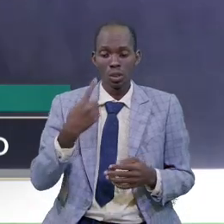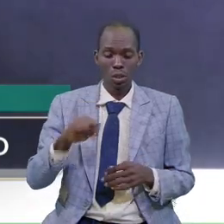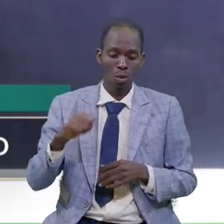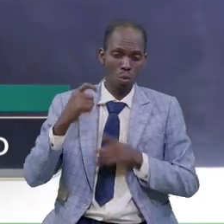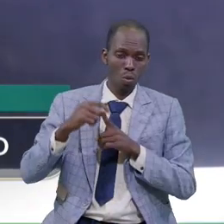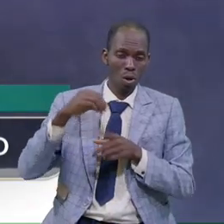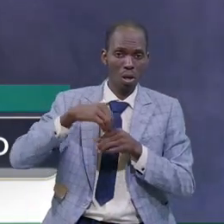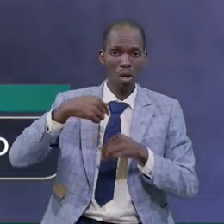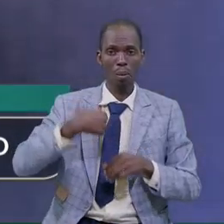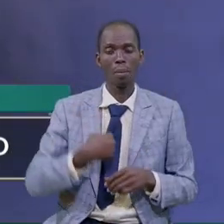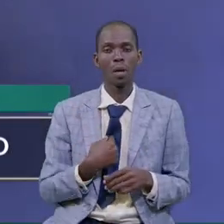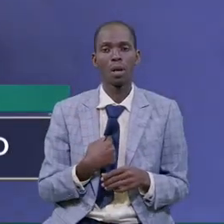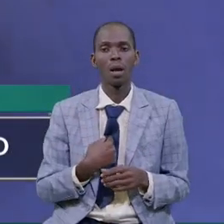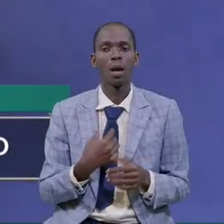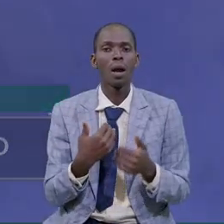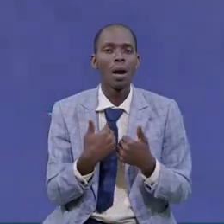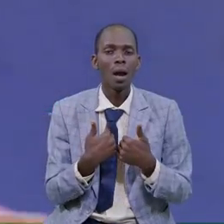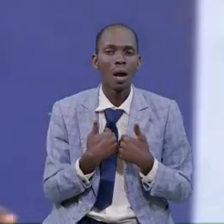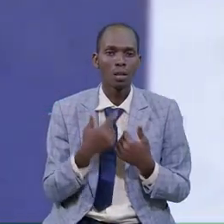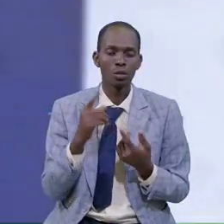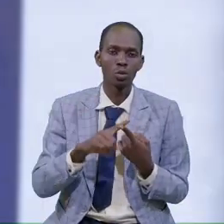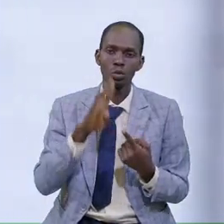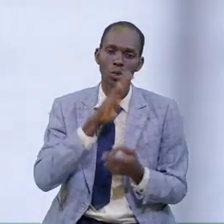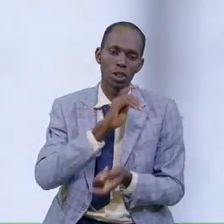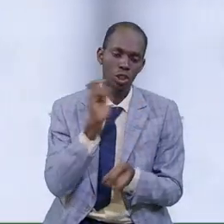premièrement, doit être changé.